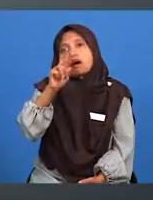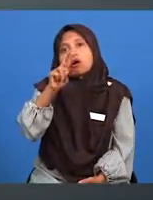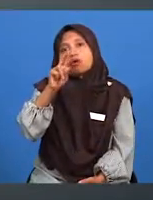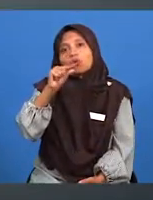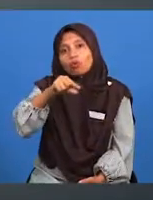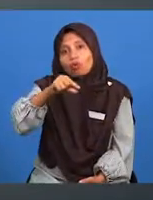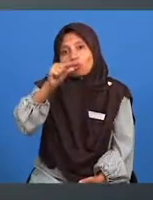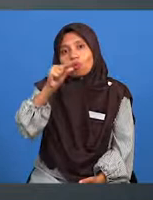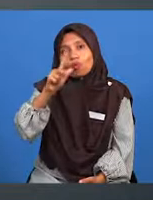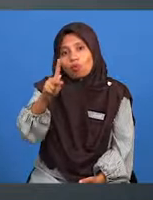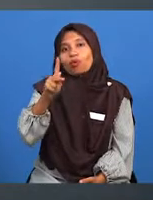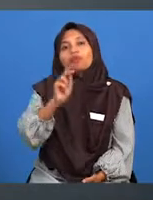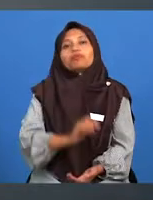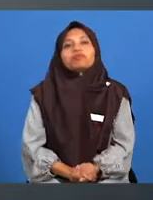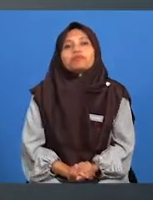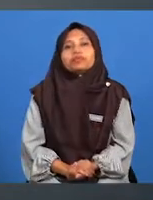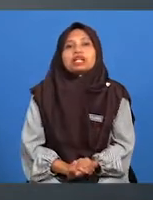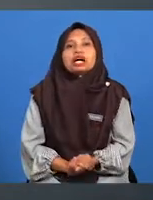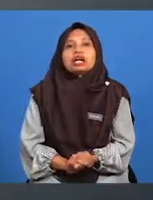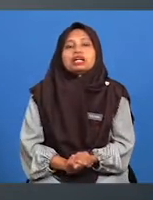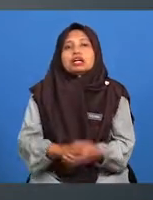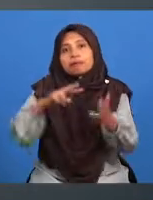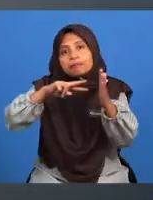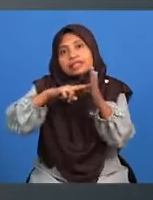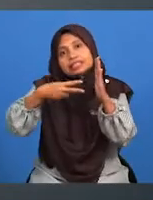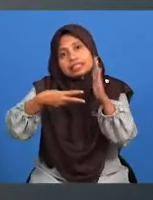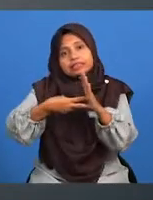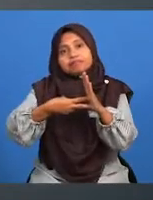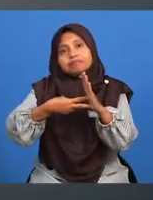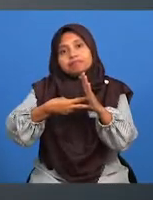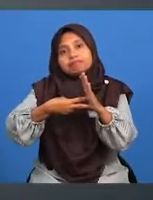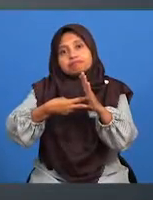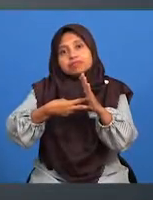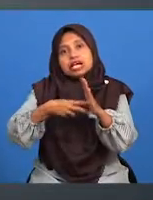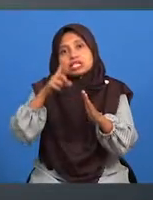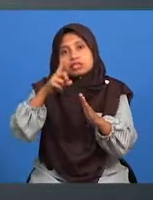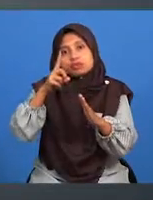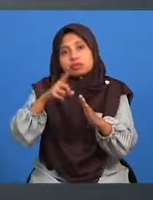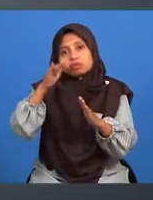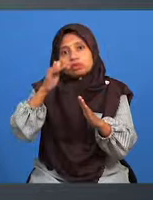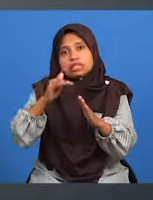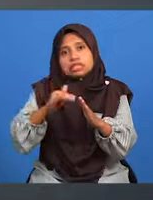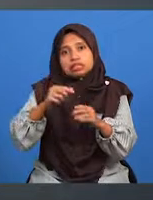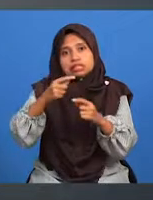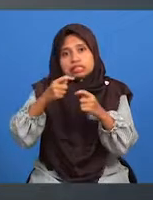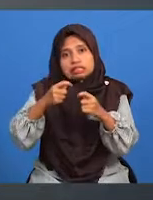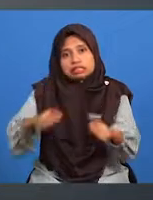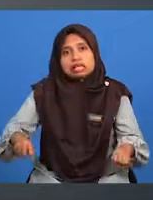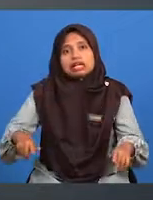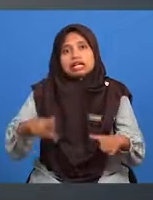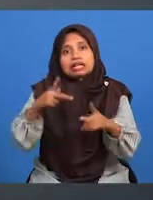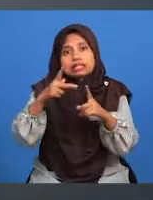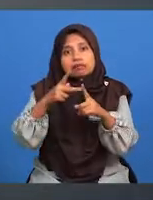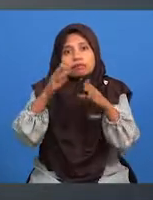al-wadi'ah. Al-wadi'ah dari sudut bahasa bermaksud sesuatu yang ditinggalkan